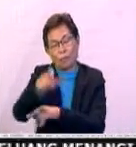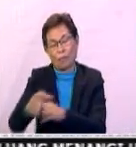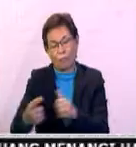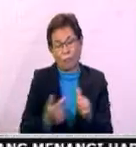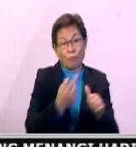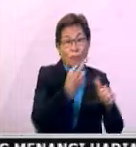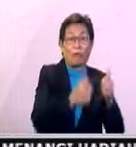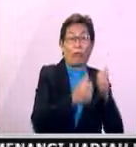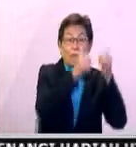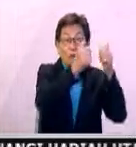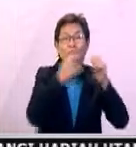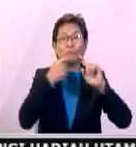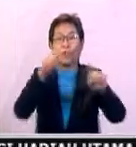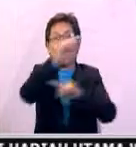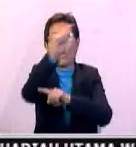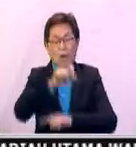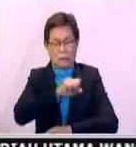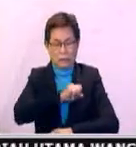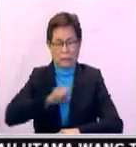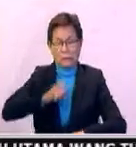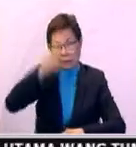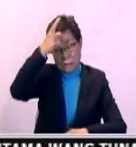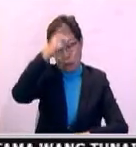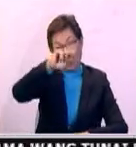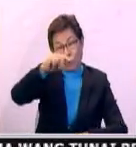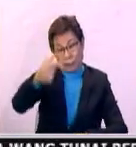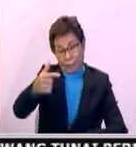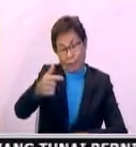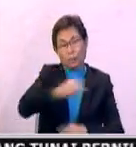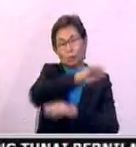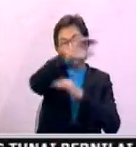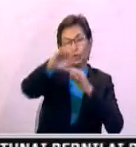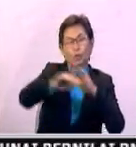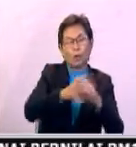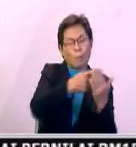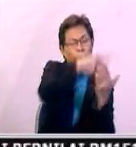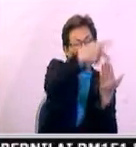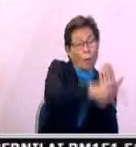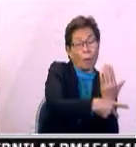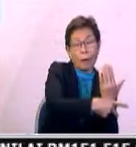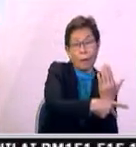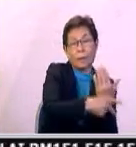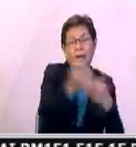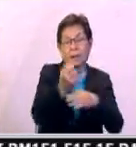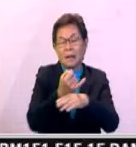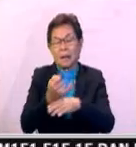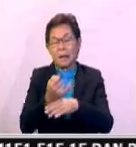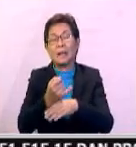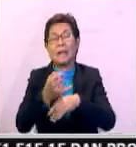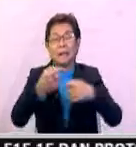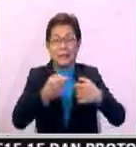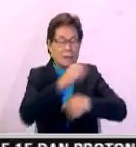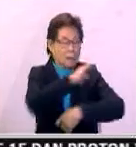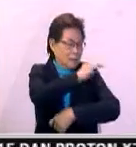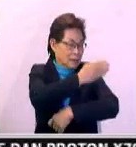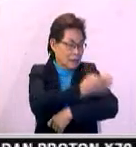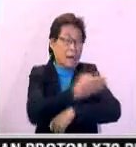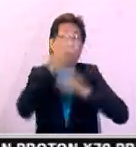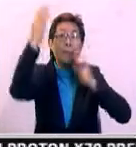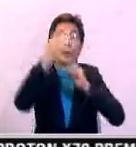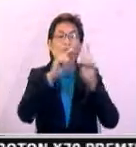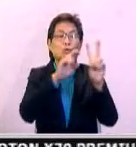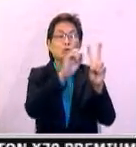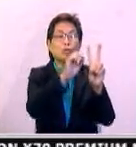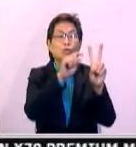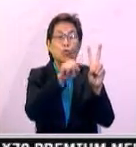Terdahulu ketika menjawab pertanyaan Senator Dato' Ng Chiang Chin, kesemua inisiatif di bawah Program Industri Bekalan Tenaga Malaysia MESI